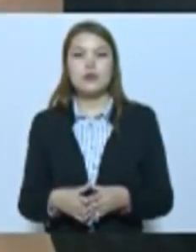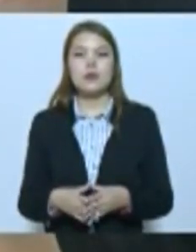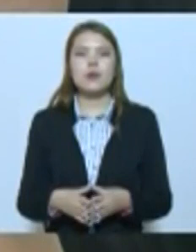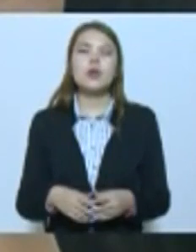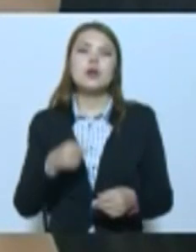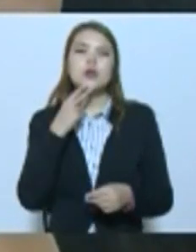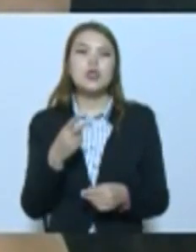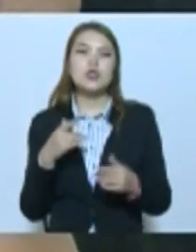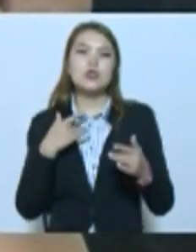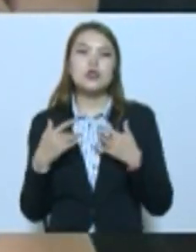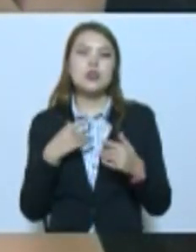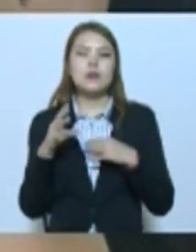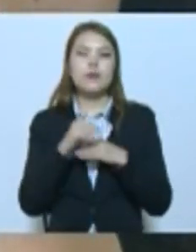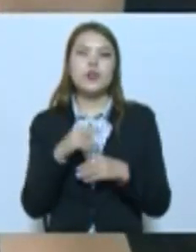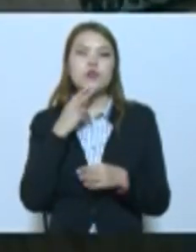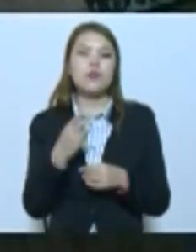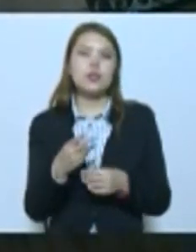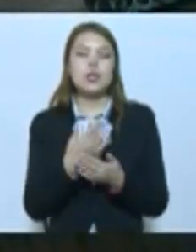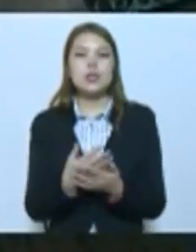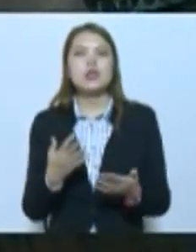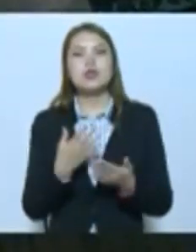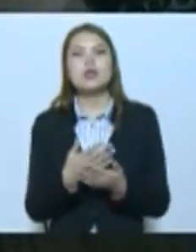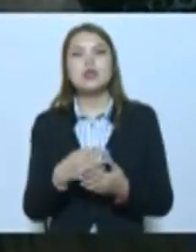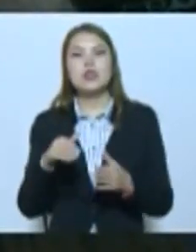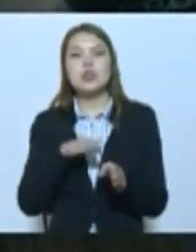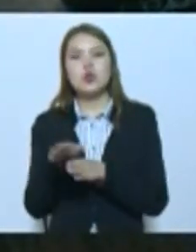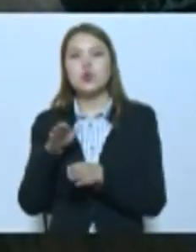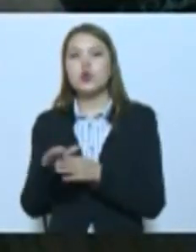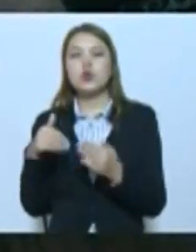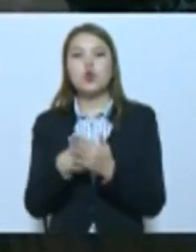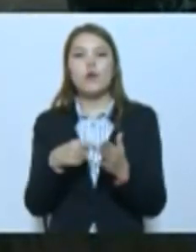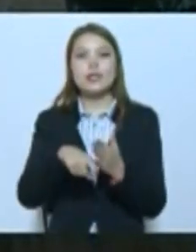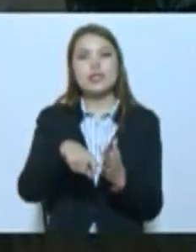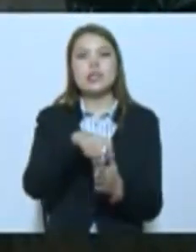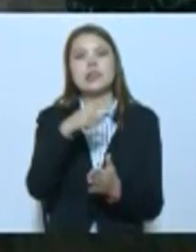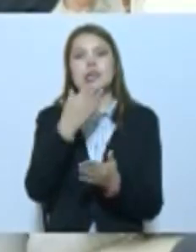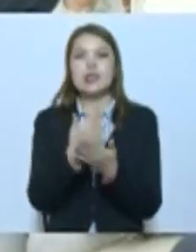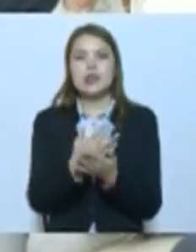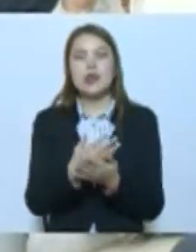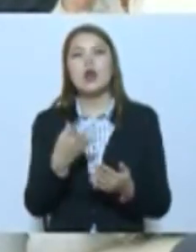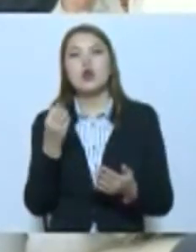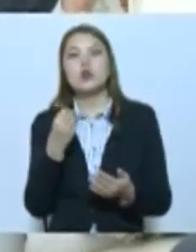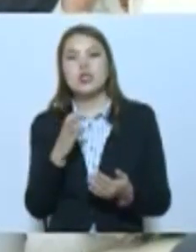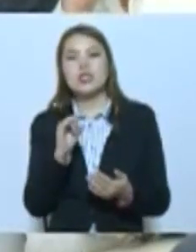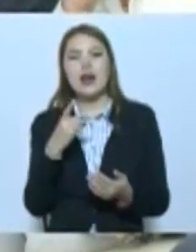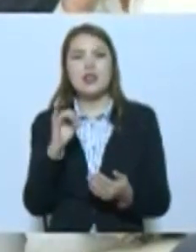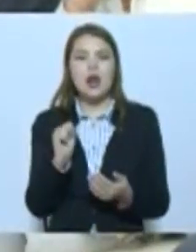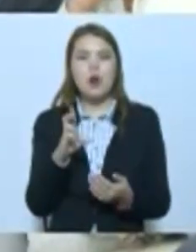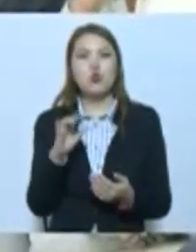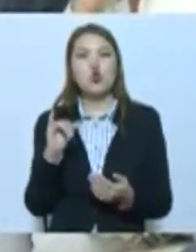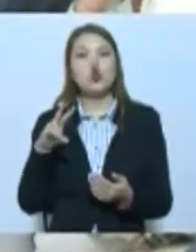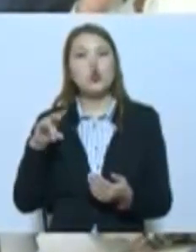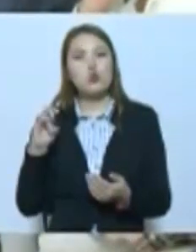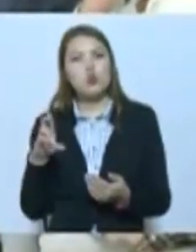Занавес духовного вечера открыл произведение Картбая Халхаманула. Затем были исполнены Ногай Сазы, Сексен Бие, Ахжарма, Сайра Булбол, Ахжелен,